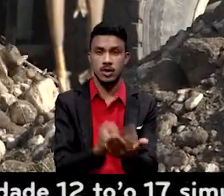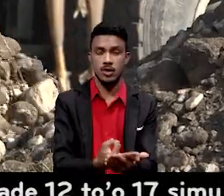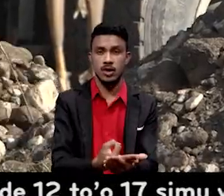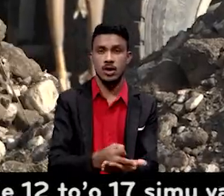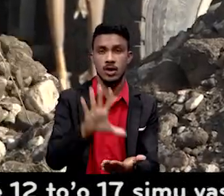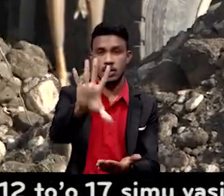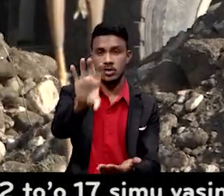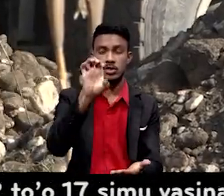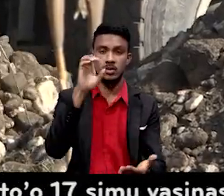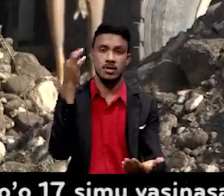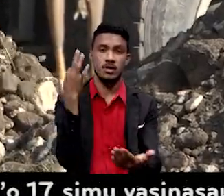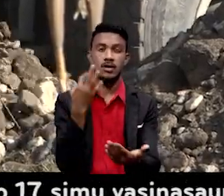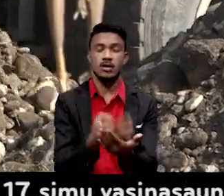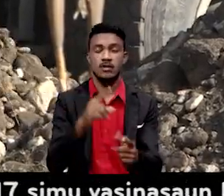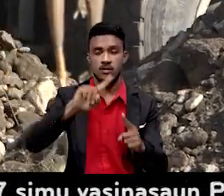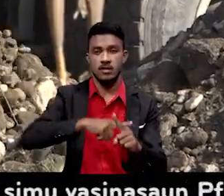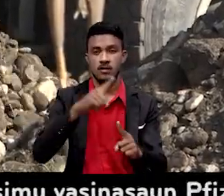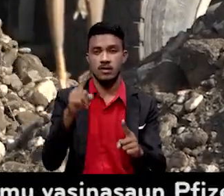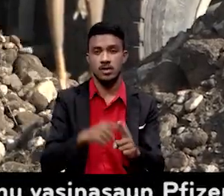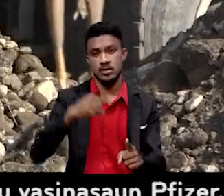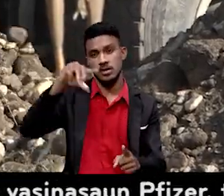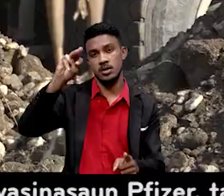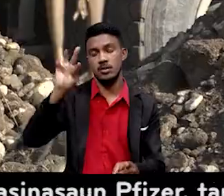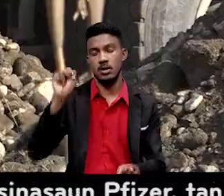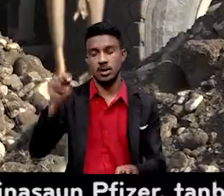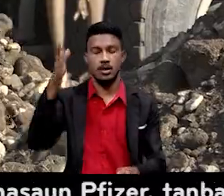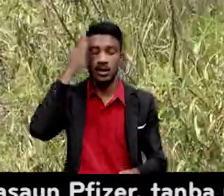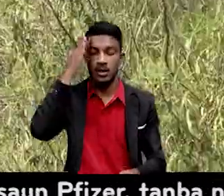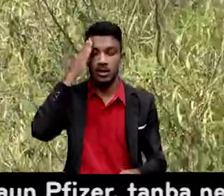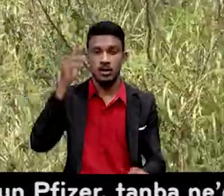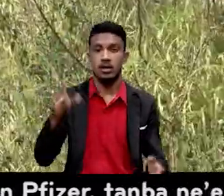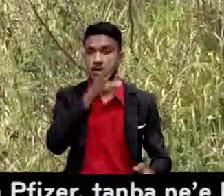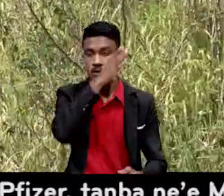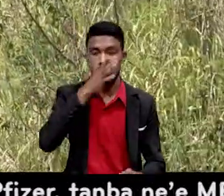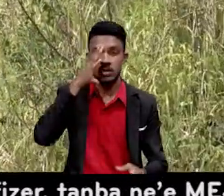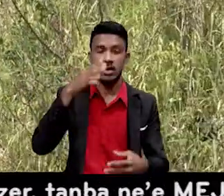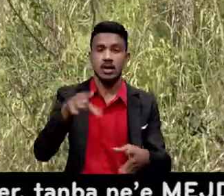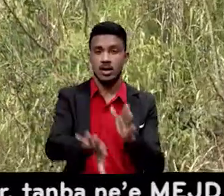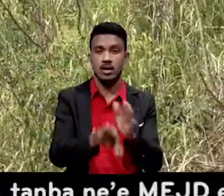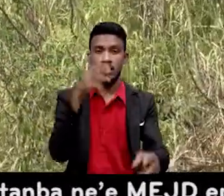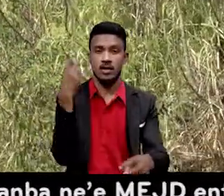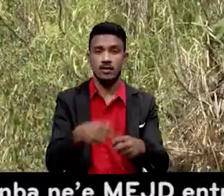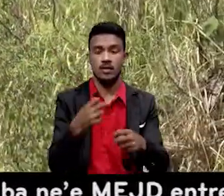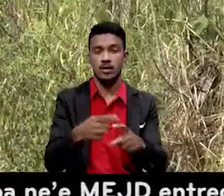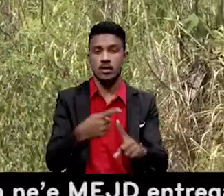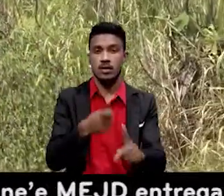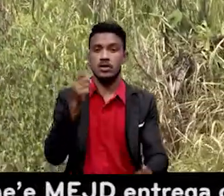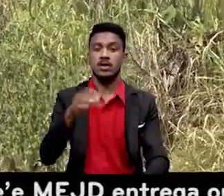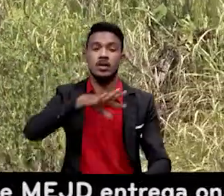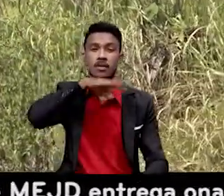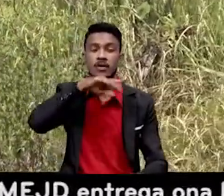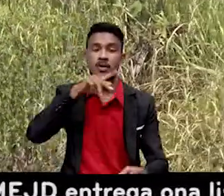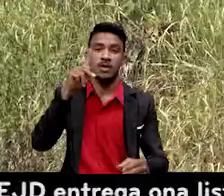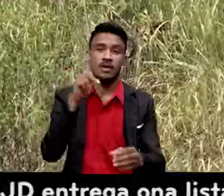cada fulan. Mas que no ne, zemenimos observa, tos ne behetan implicação husi mina ten la ia aihan